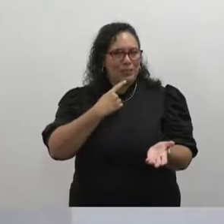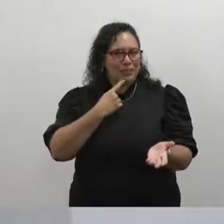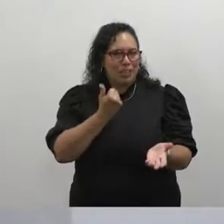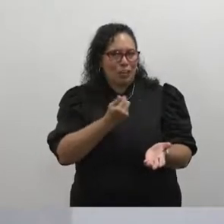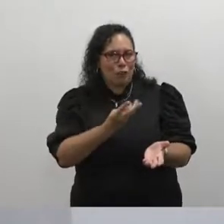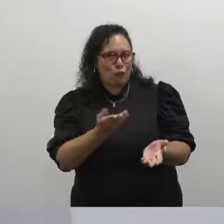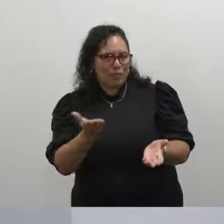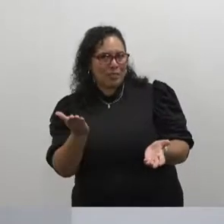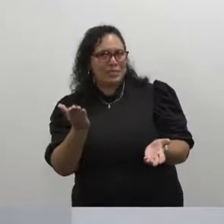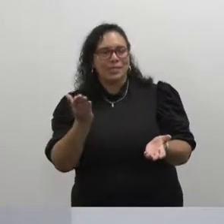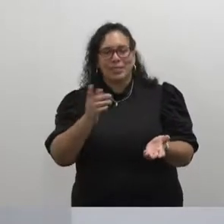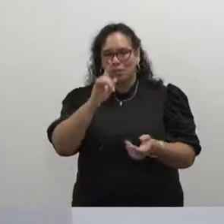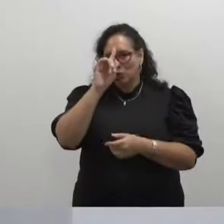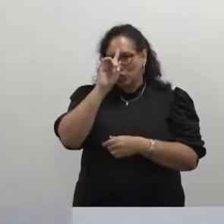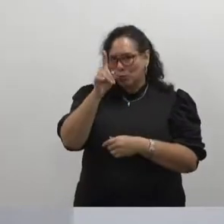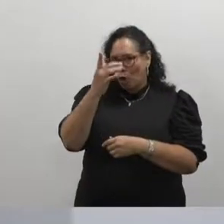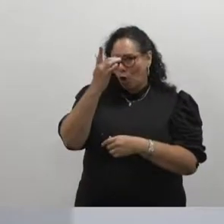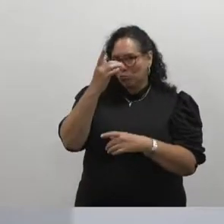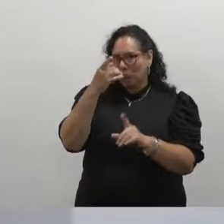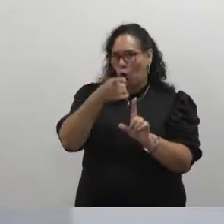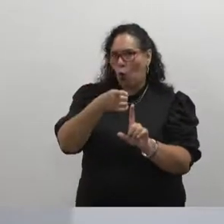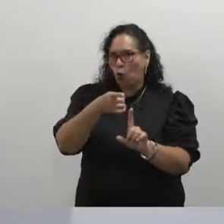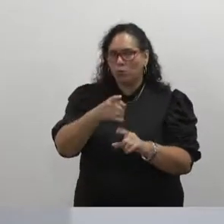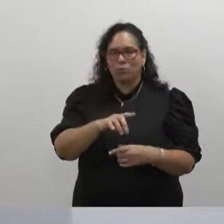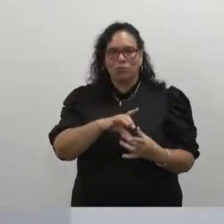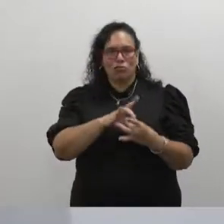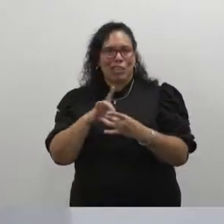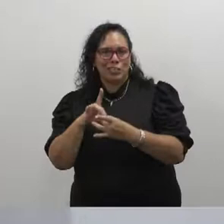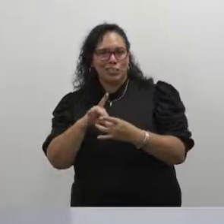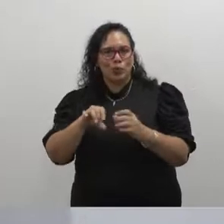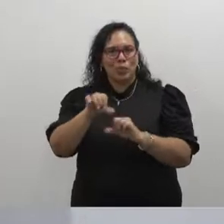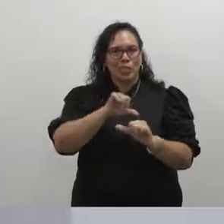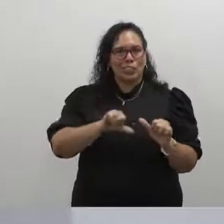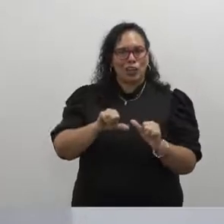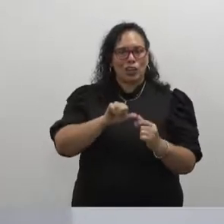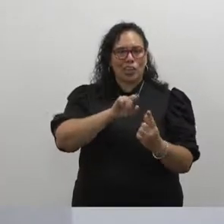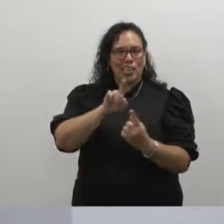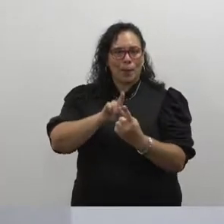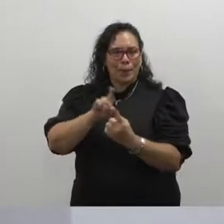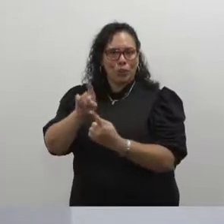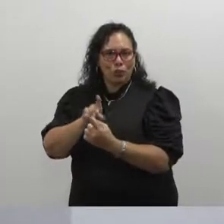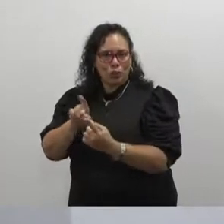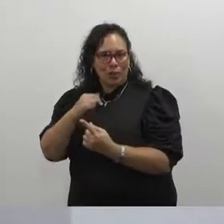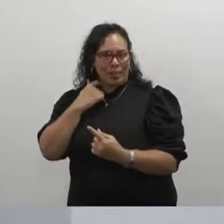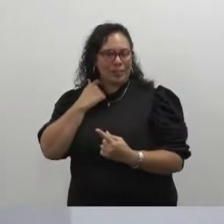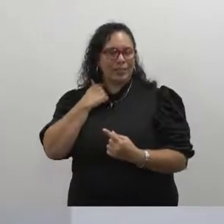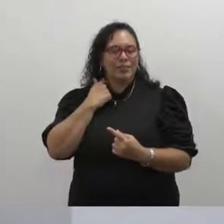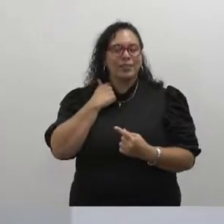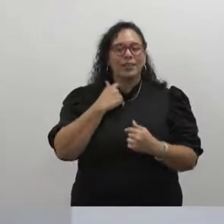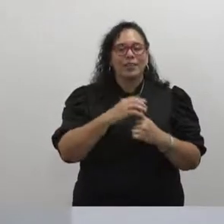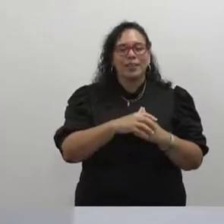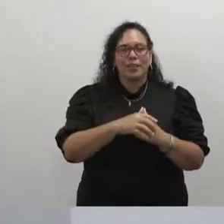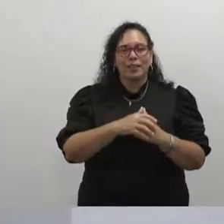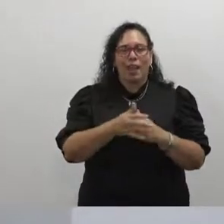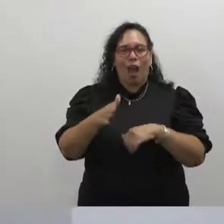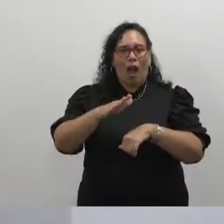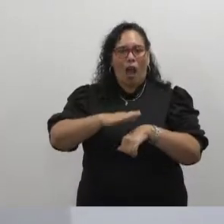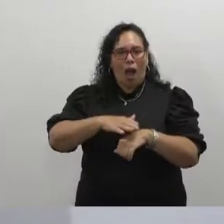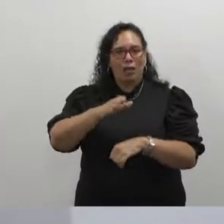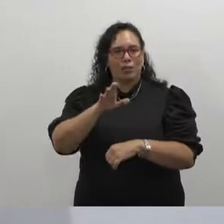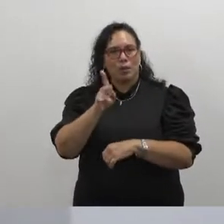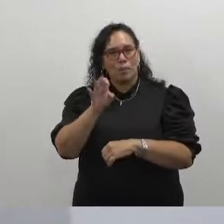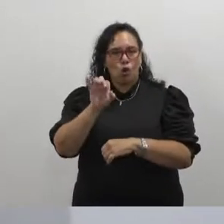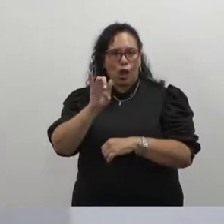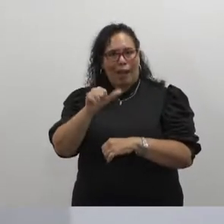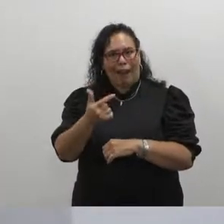khiêm trái o đại bệnh bản bản này dây âm bị cột qua chà tầm nạn tầm nông chụp đồ viên kia này hành thuê chỉ nai nòm